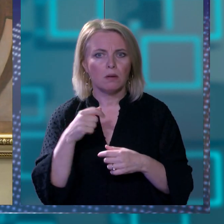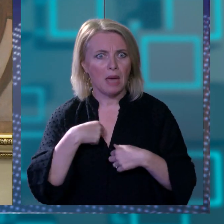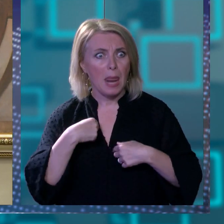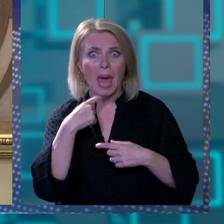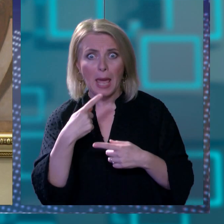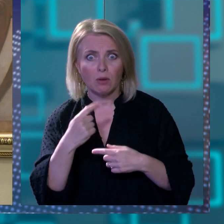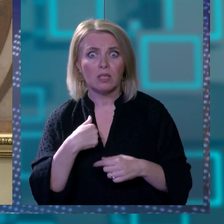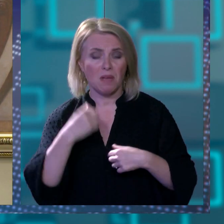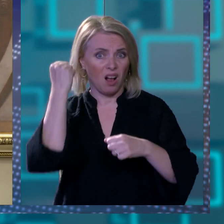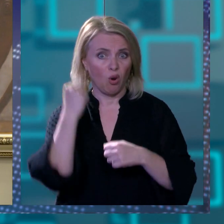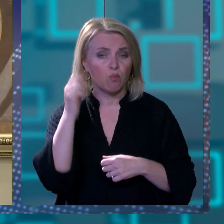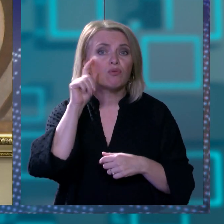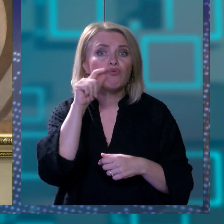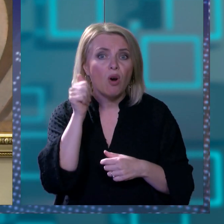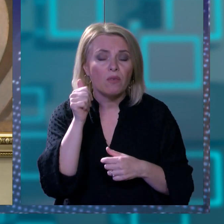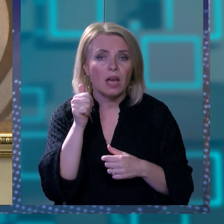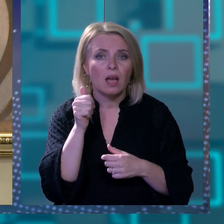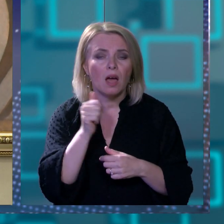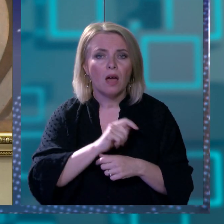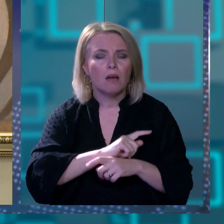rekao mi je da sam glup čovjek,